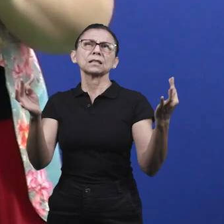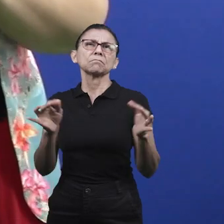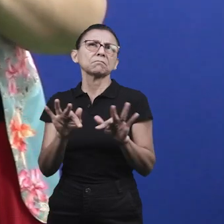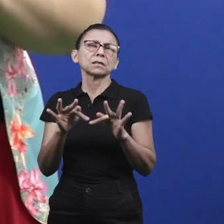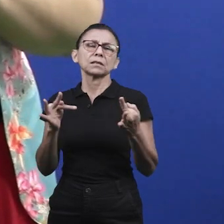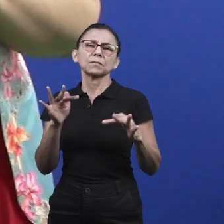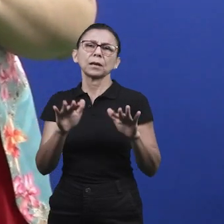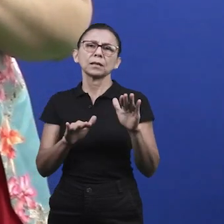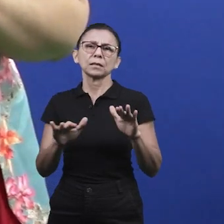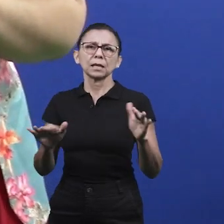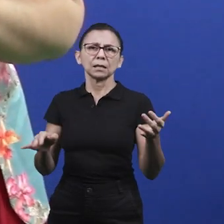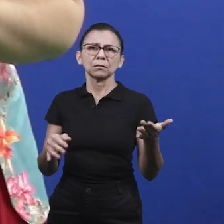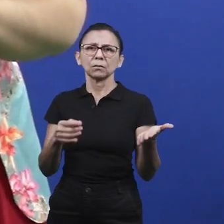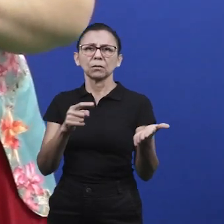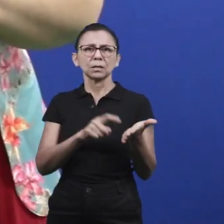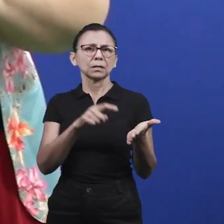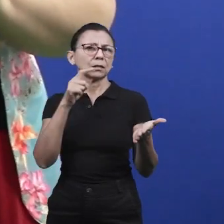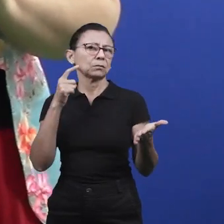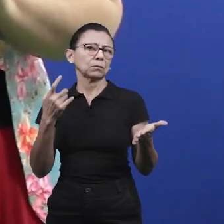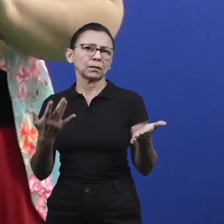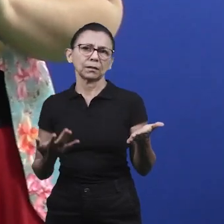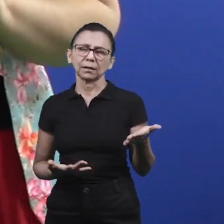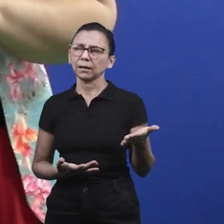que je dis toujours simple. Des fois,